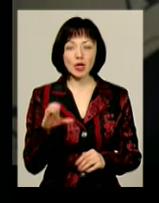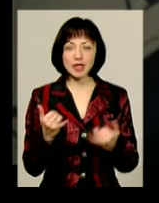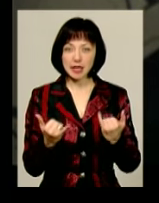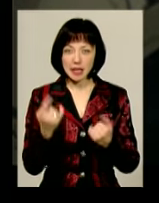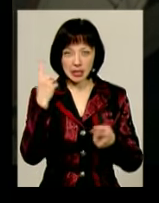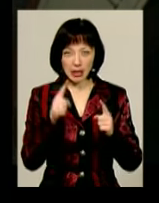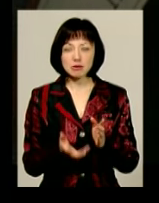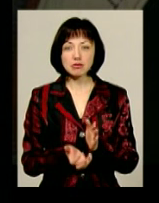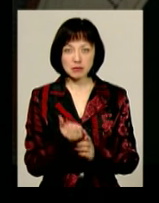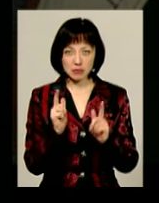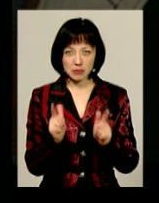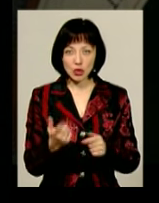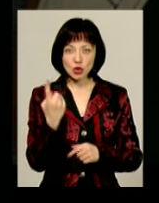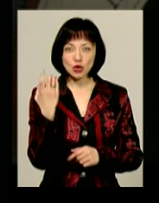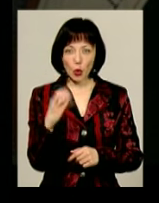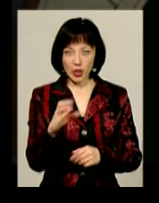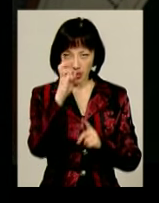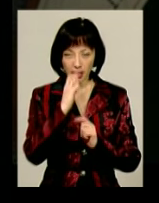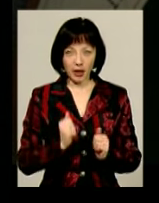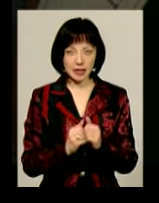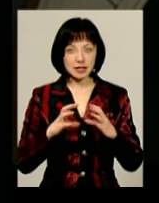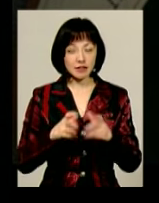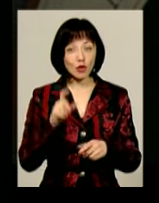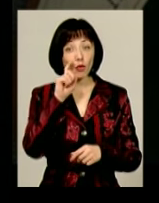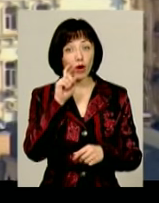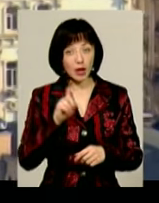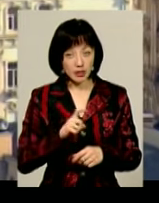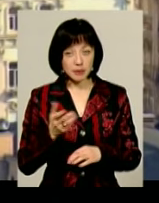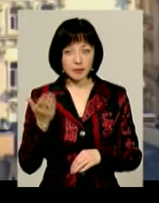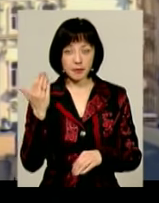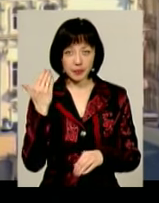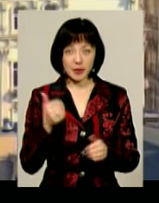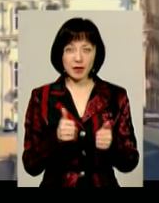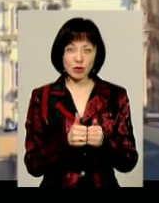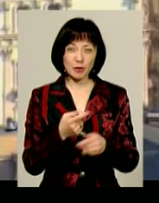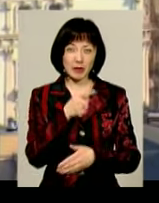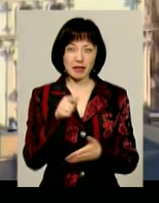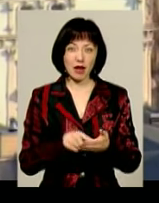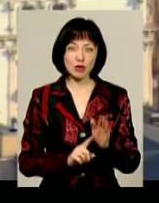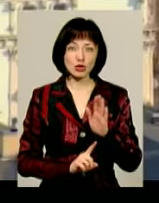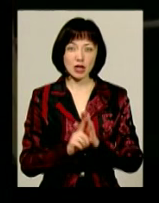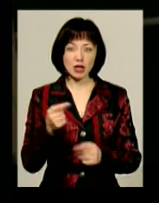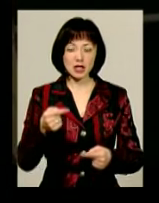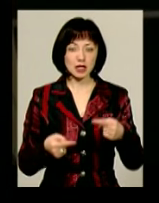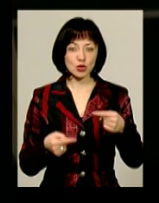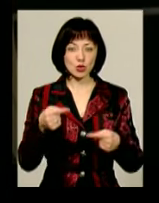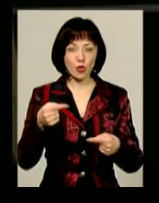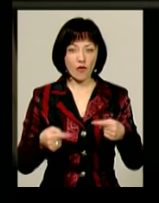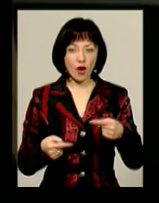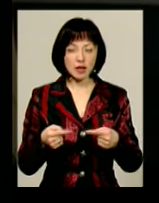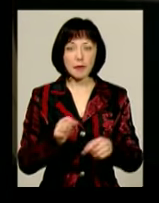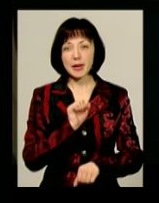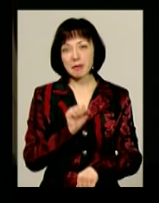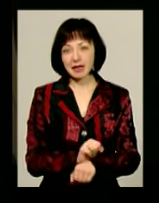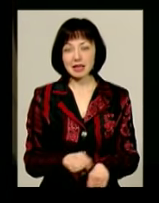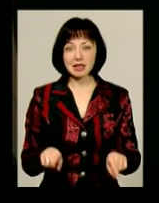ідею підтримують у понад сотні країн світу. В Україні ж свого часу довкола цього питання почали точитись дискусії.